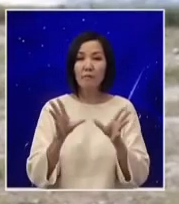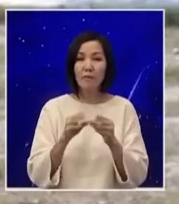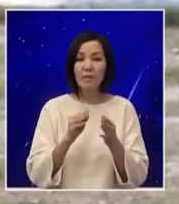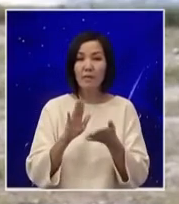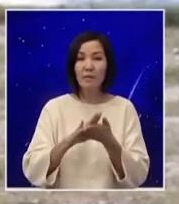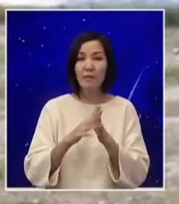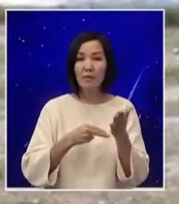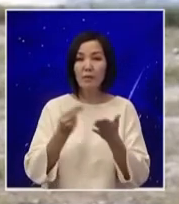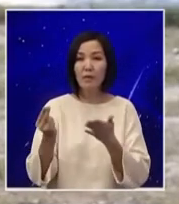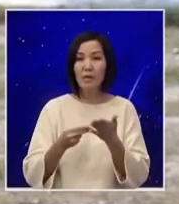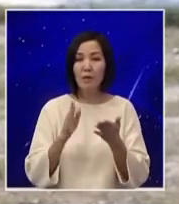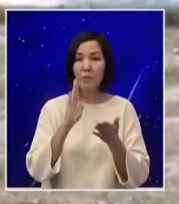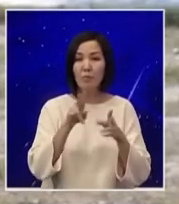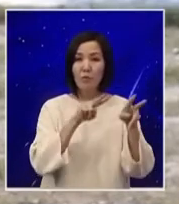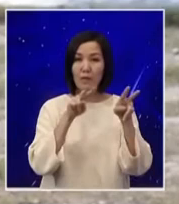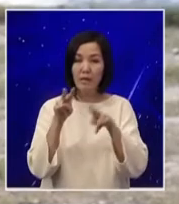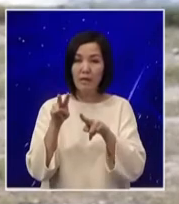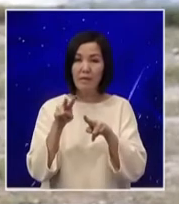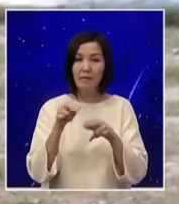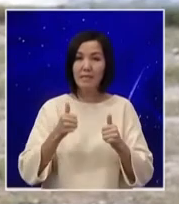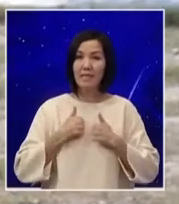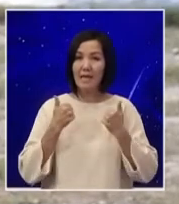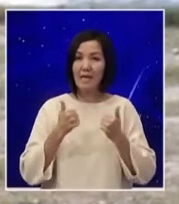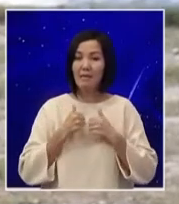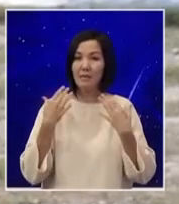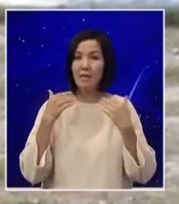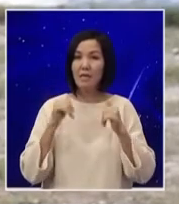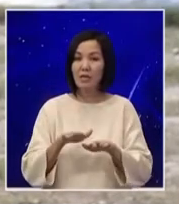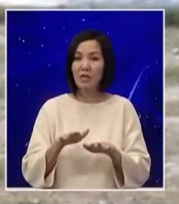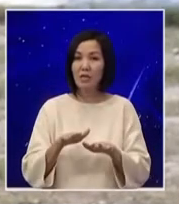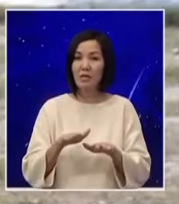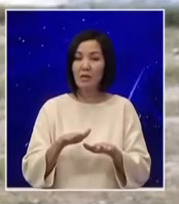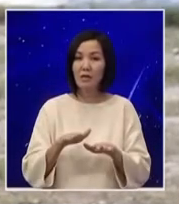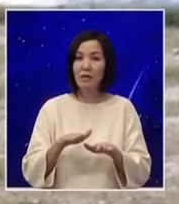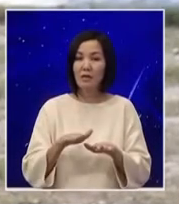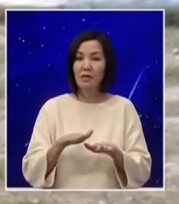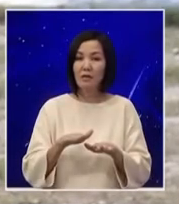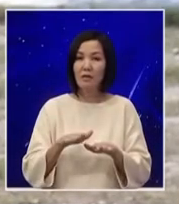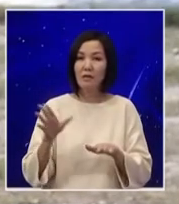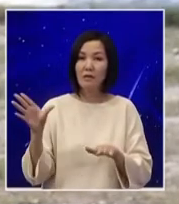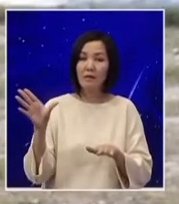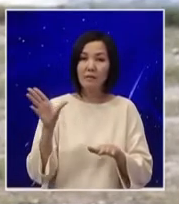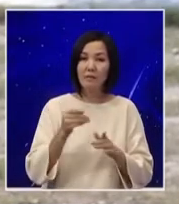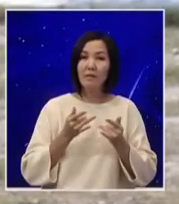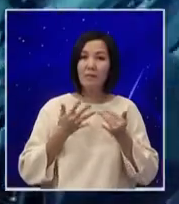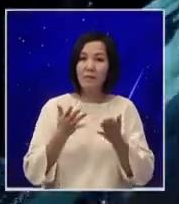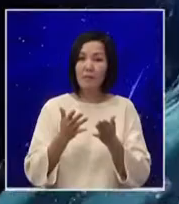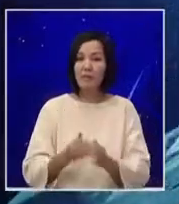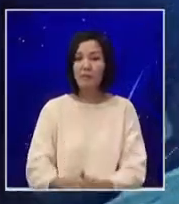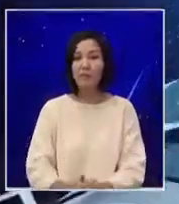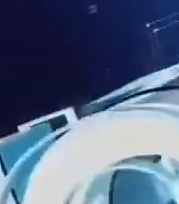полномочным берем на контроль и стараемся чтобы они разрешены были в рамках регламента из всех стандартов требования